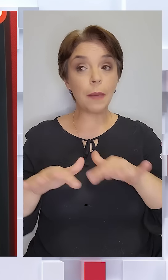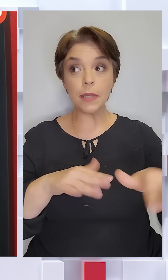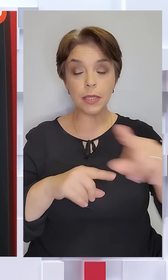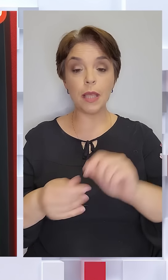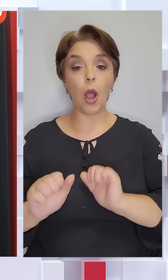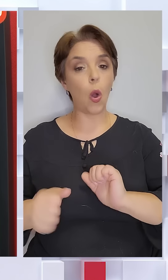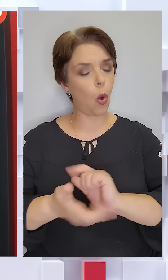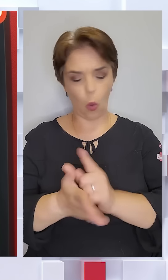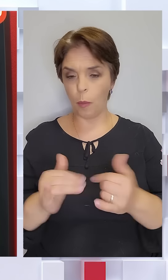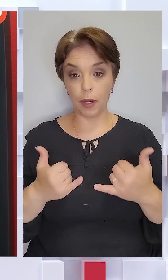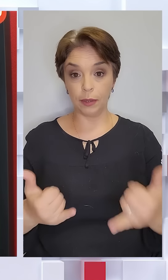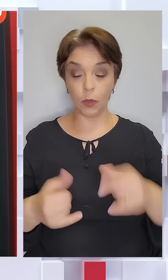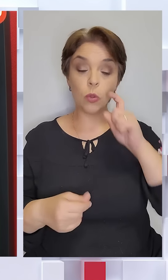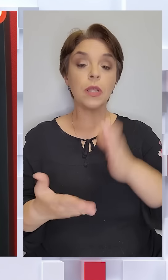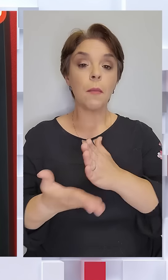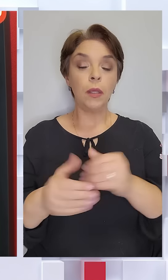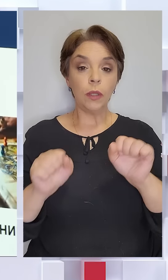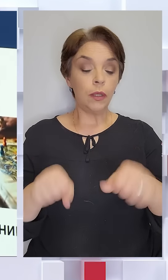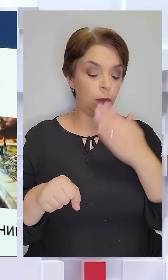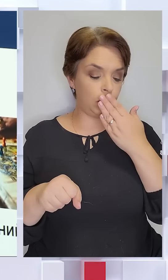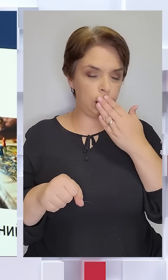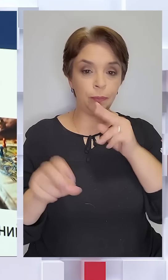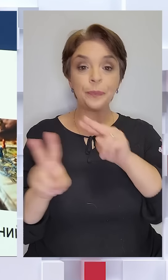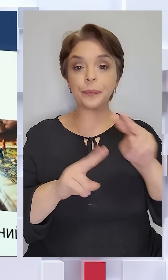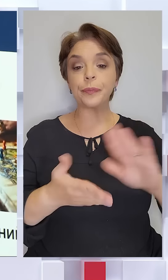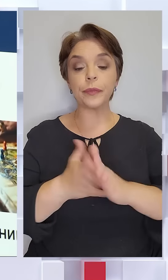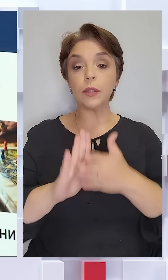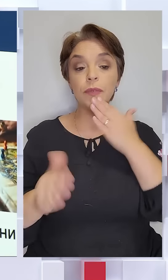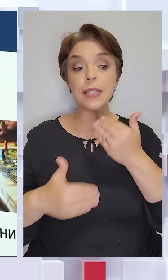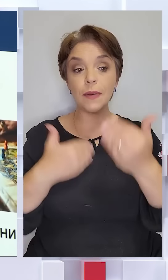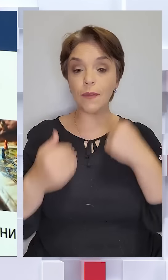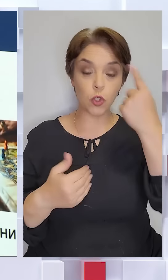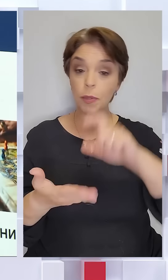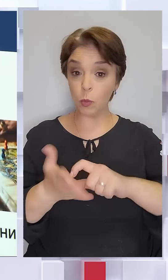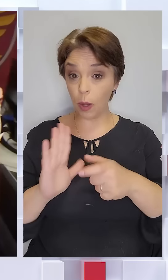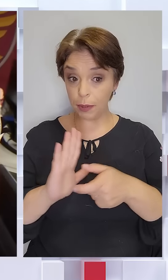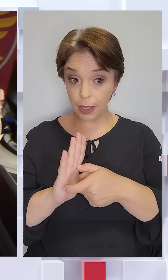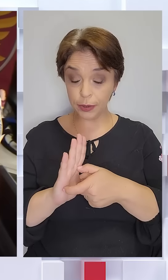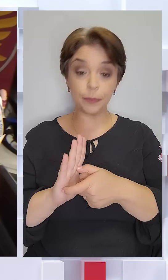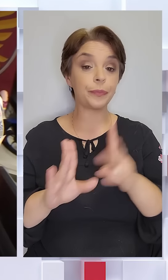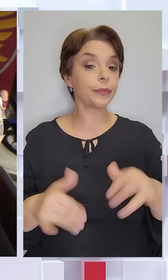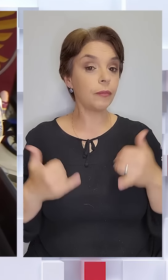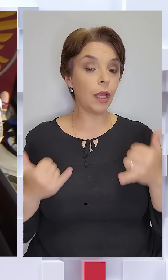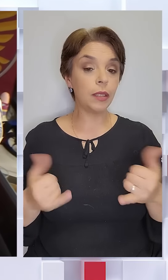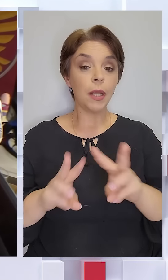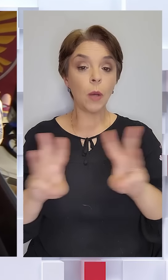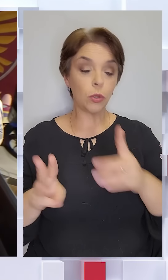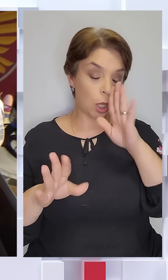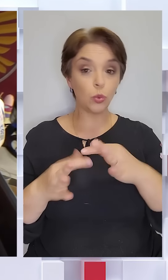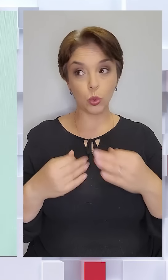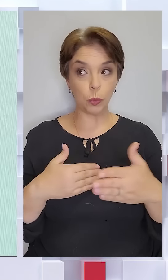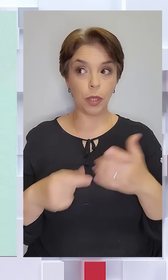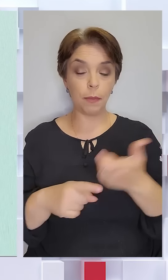місцях оперативно. Українці матимуть можливість відстежувати статус своїх звернень в особистому кабінеті. На тепер на порталі доступно